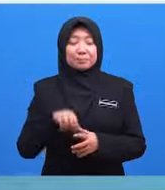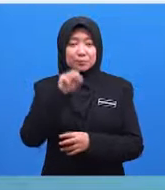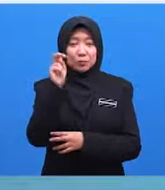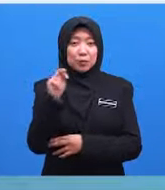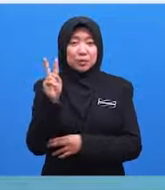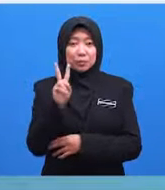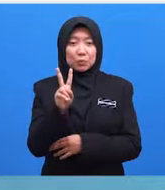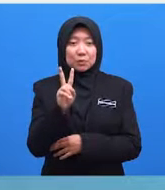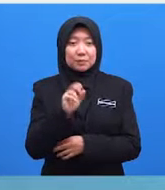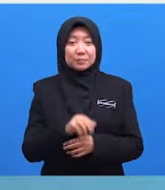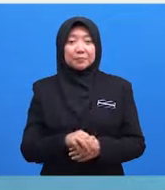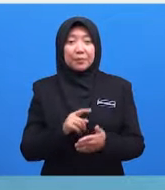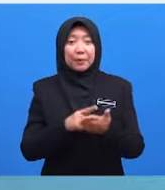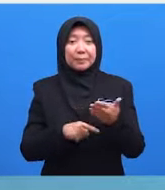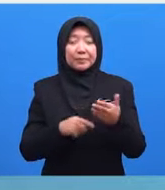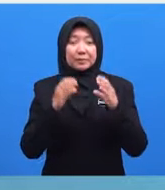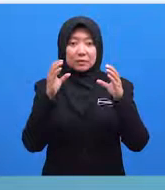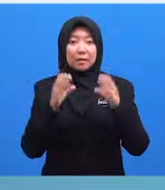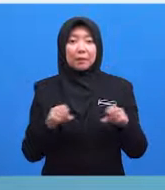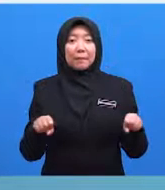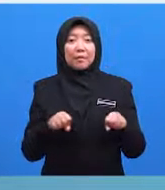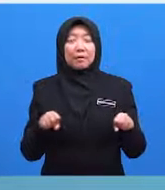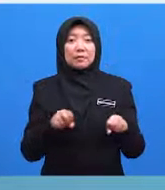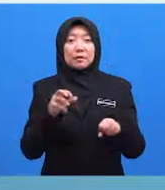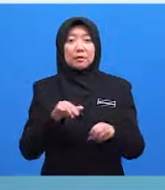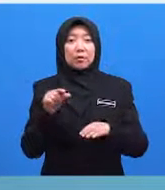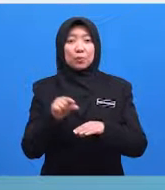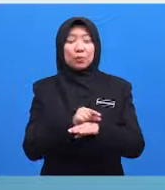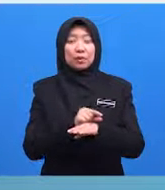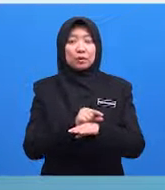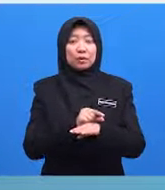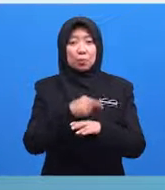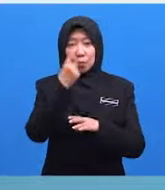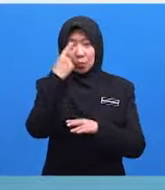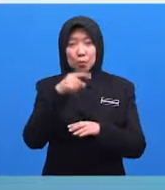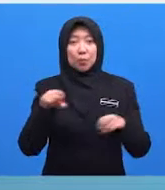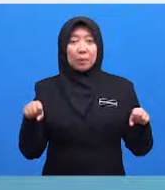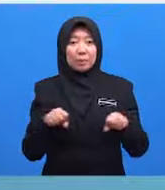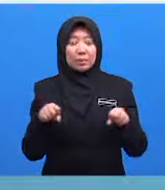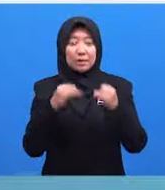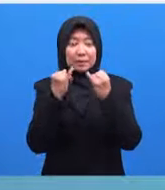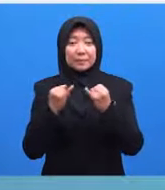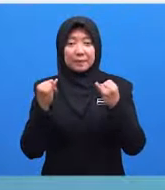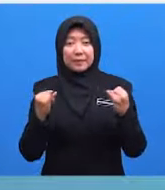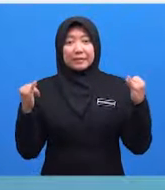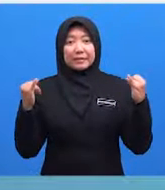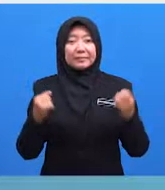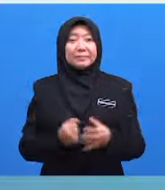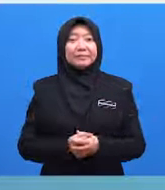Soalan kedua, apakah cara memasak yang digunakan untuk memasak